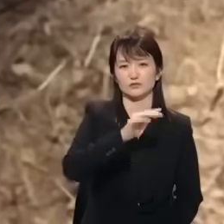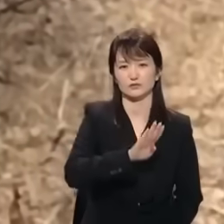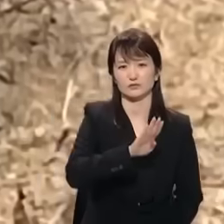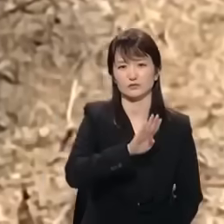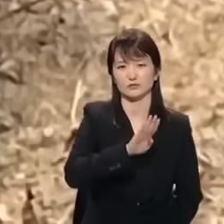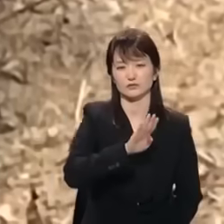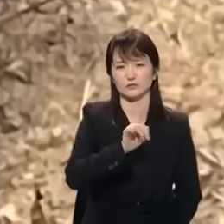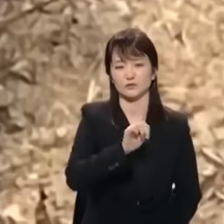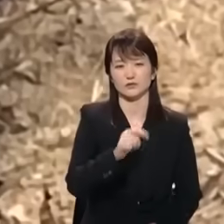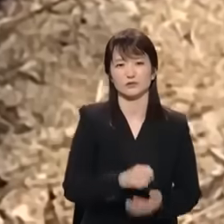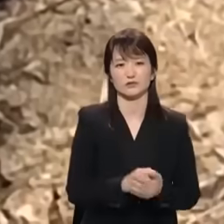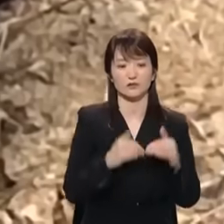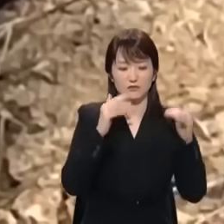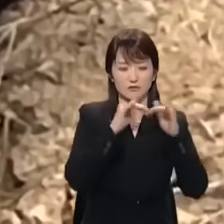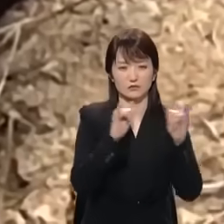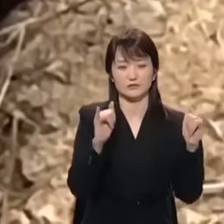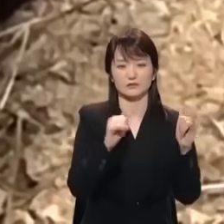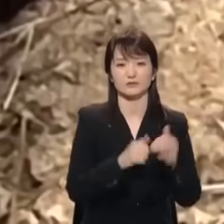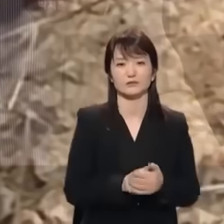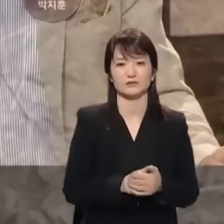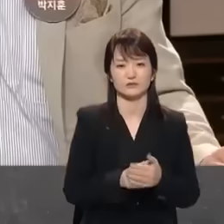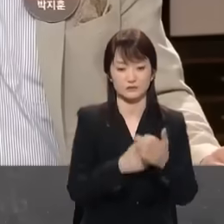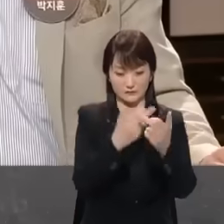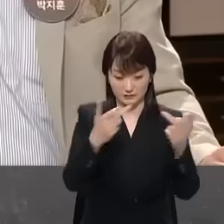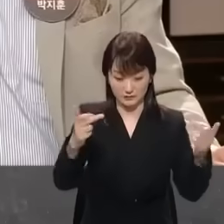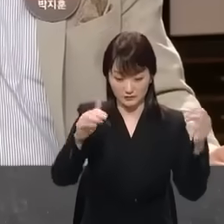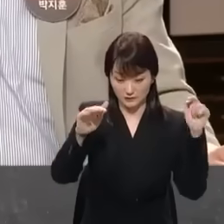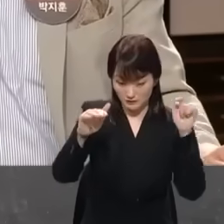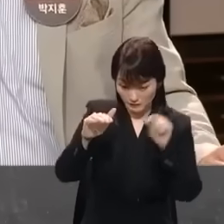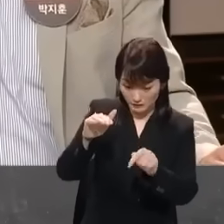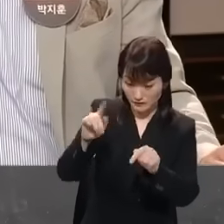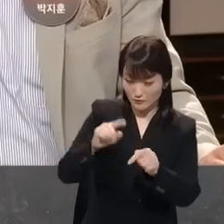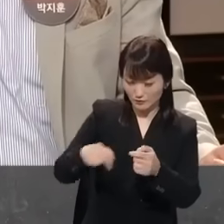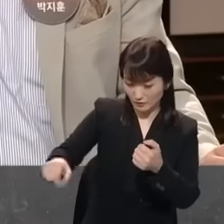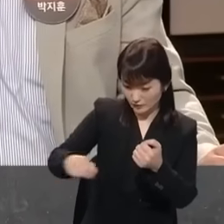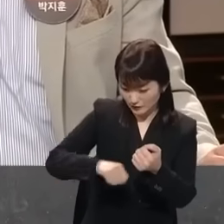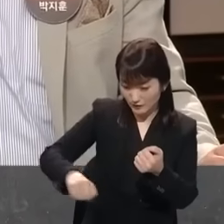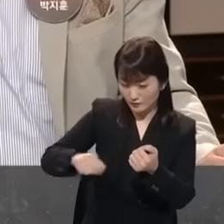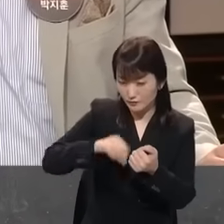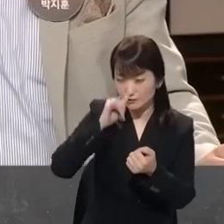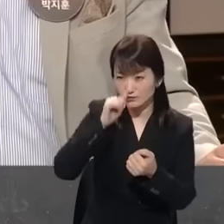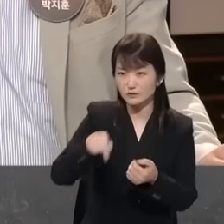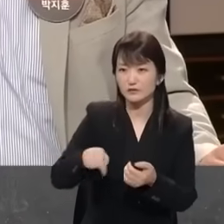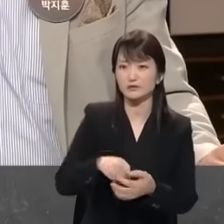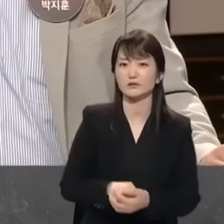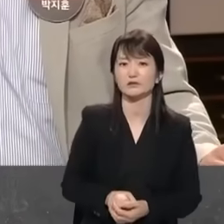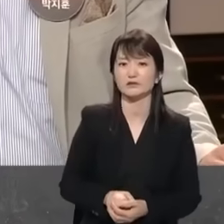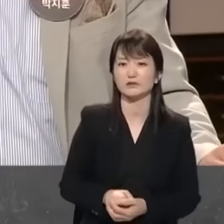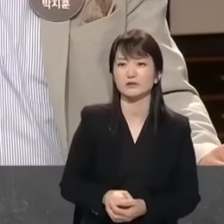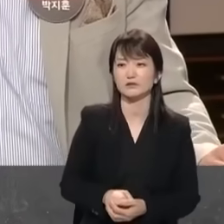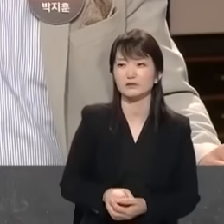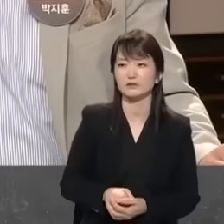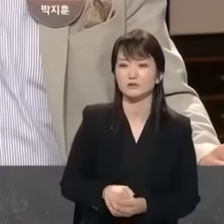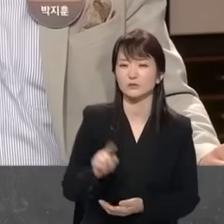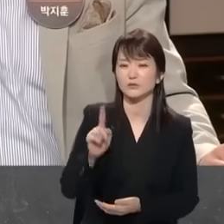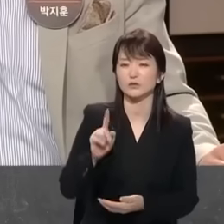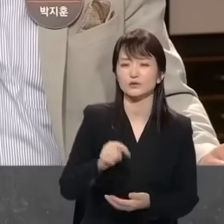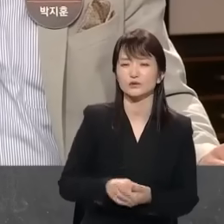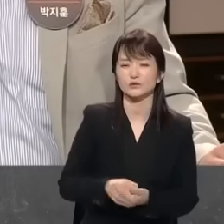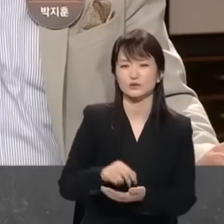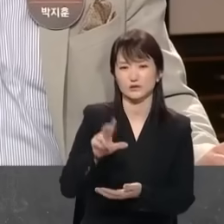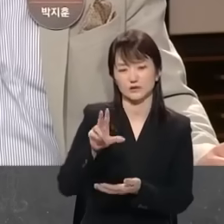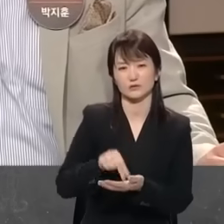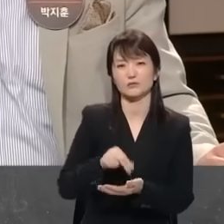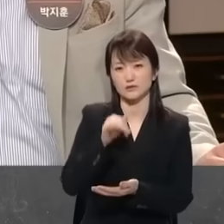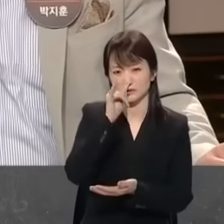어르신들 그냥 어떤 뭐 어디 야산 같은데 가서 막 뭐 캐고 이런 거 이것도 어떻게 따지고 다 문제가 될